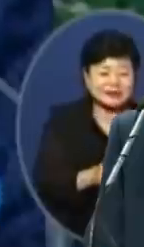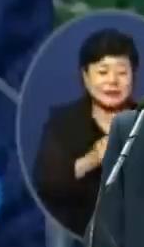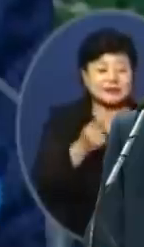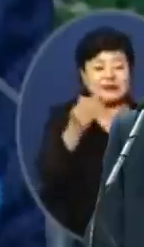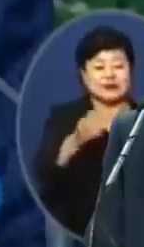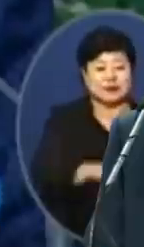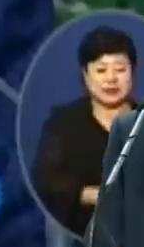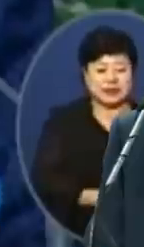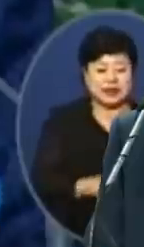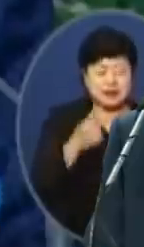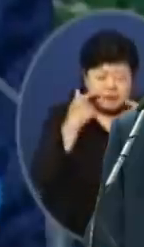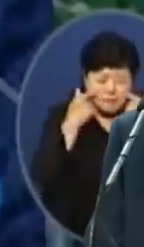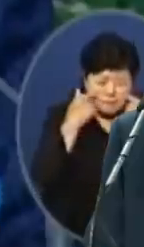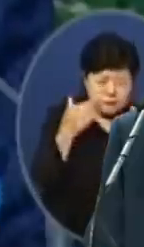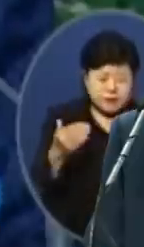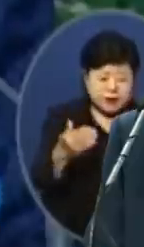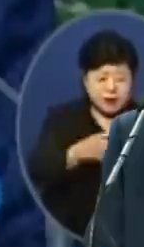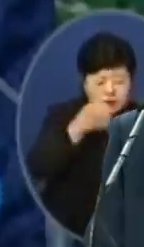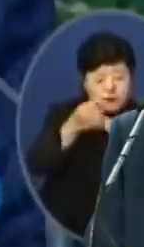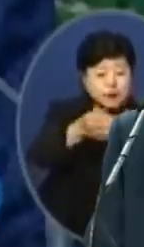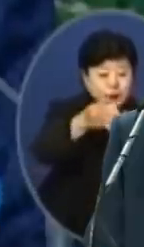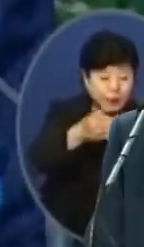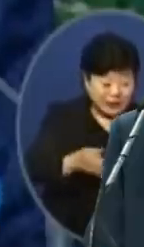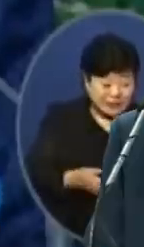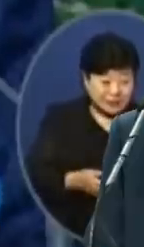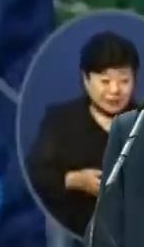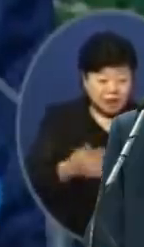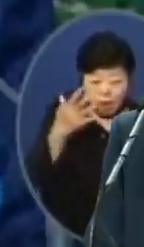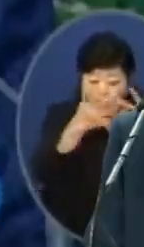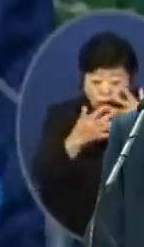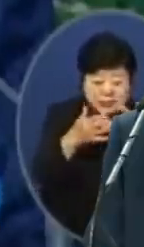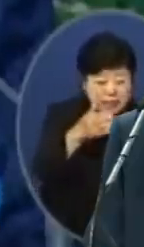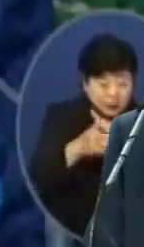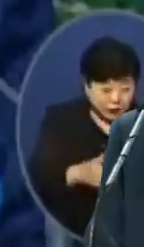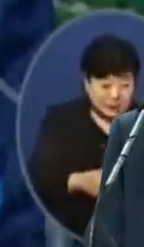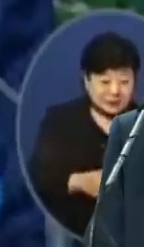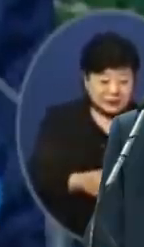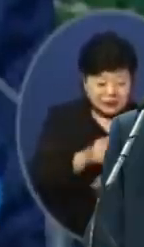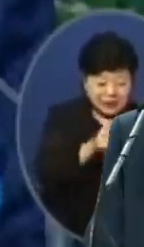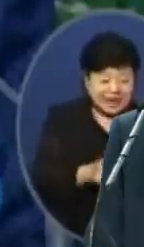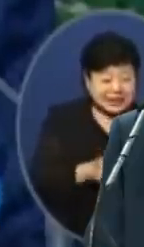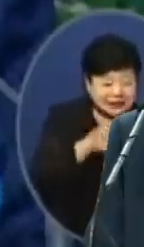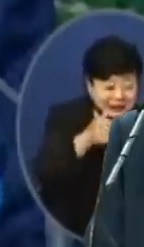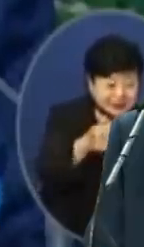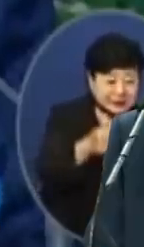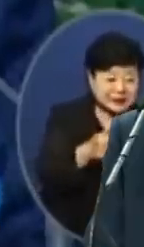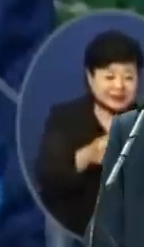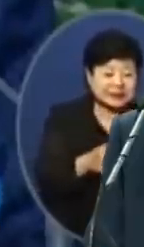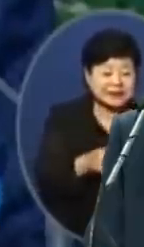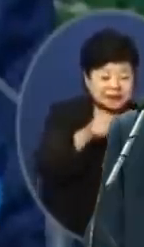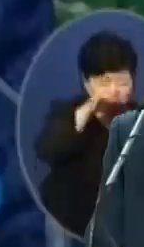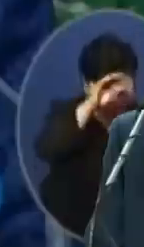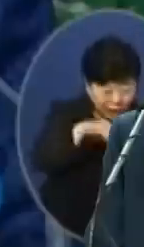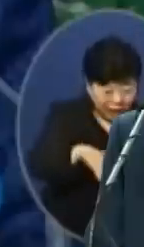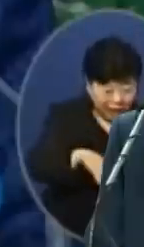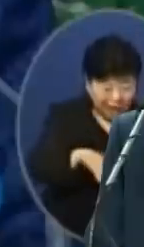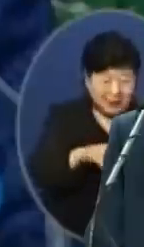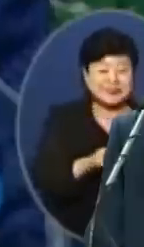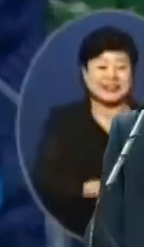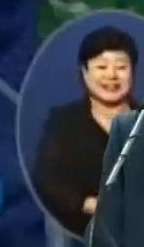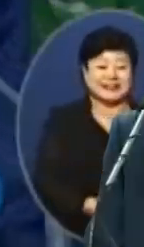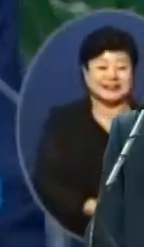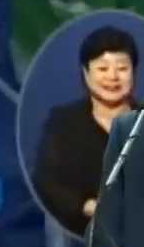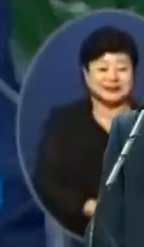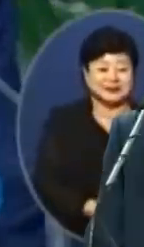것입니다. 분명한 꿈을 통해서 환상을 통해서 하나님이 이리 오라 이끌어주시는